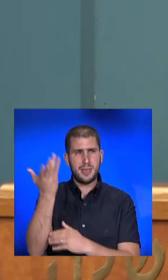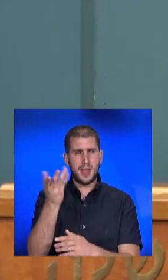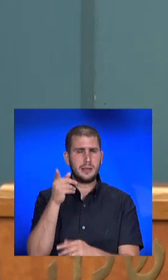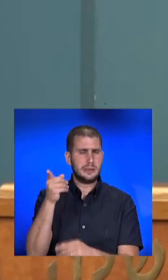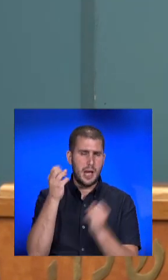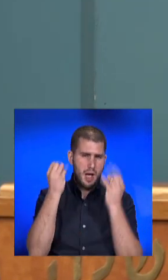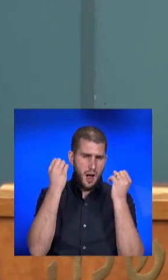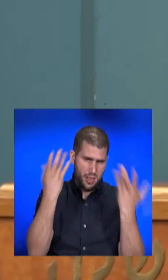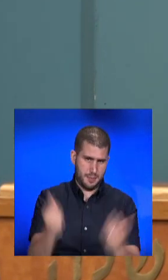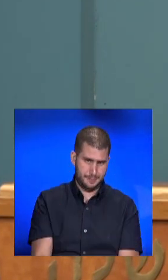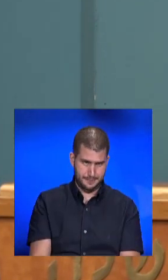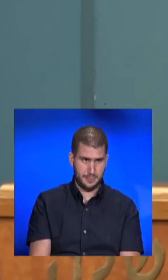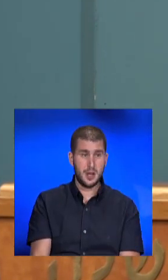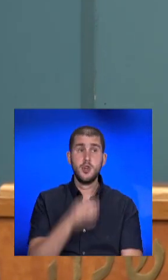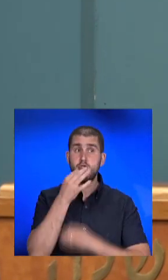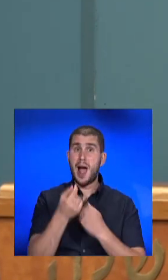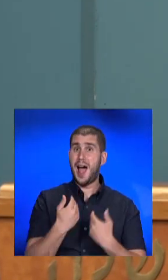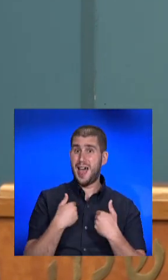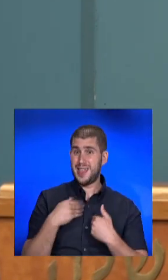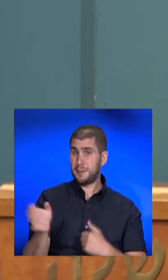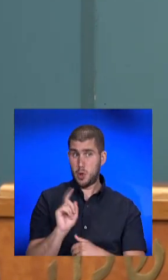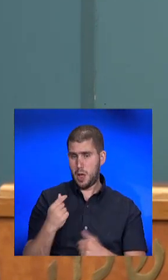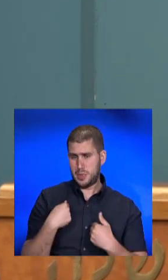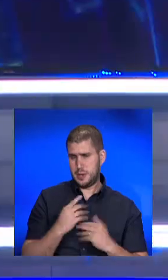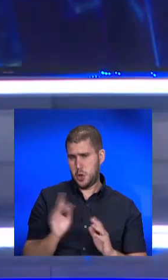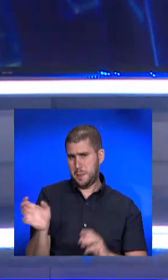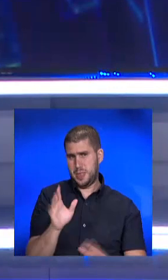זה אגדה. השאלה לא אם אני אמנה, אני לא אמנה.